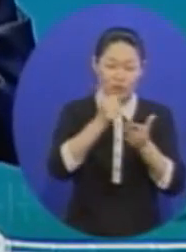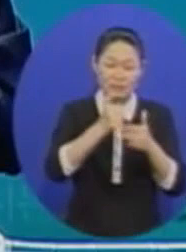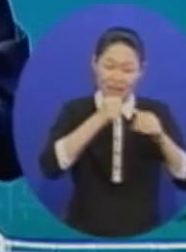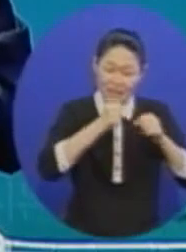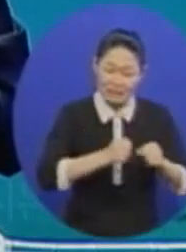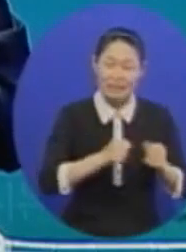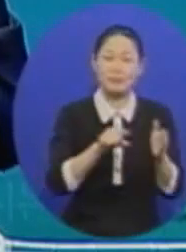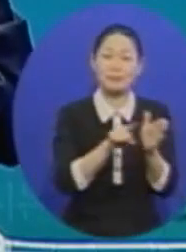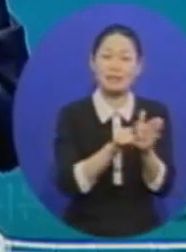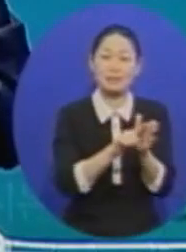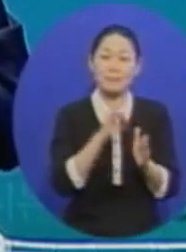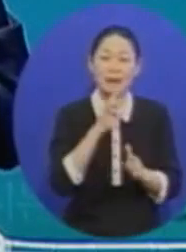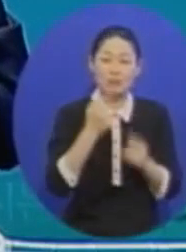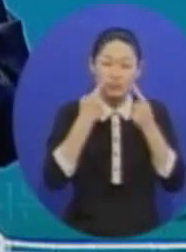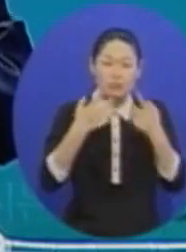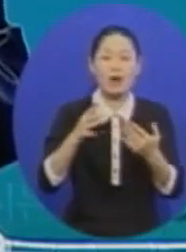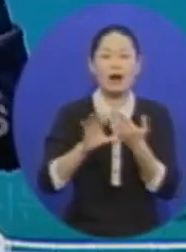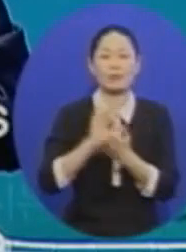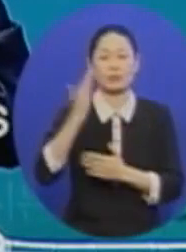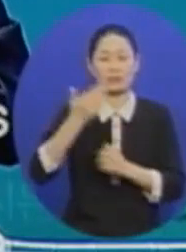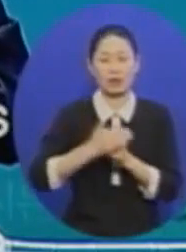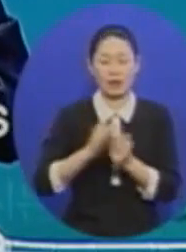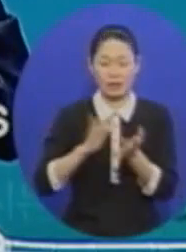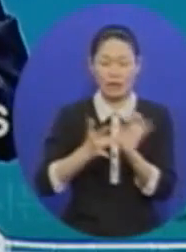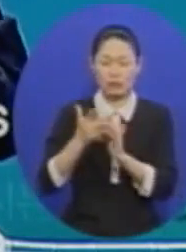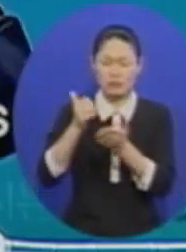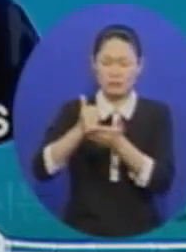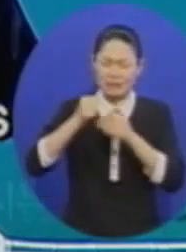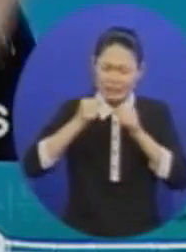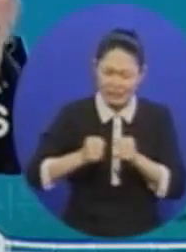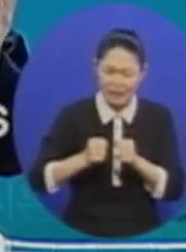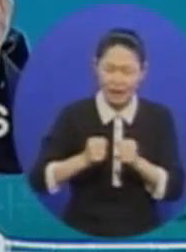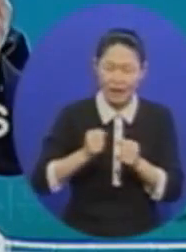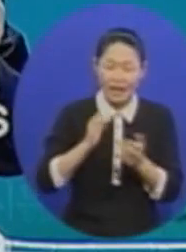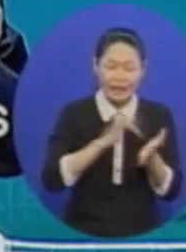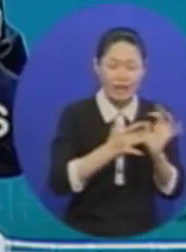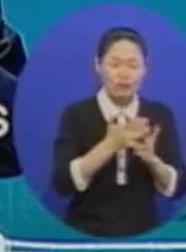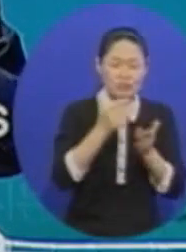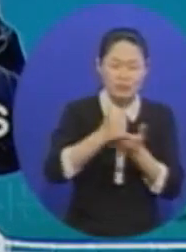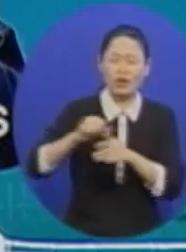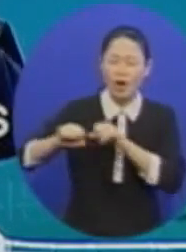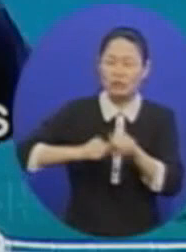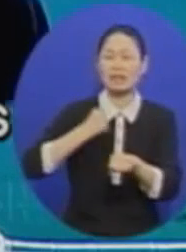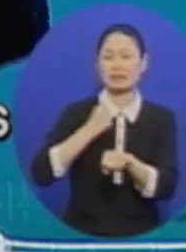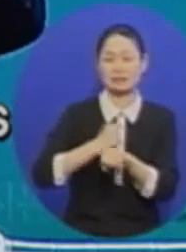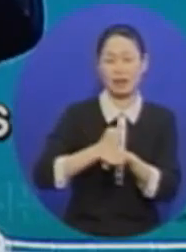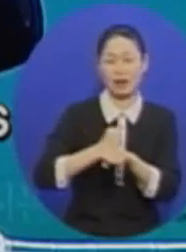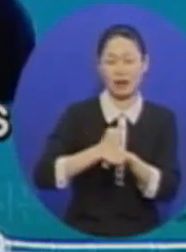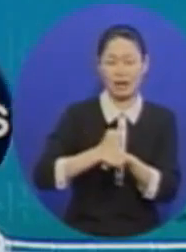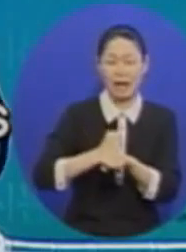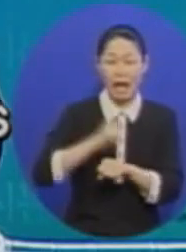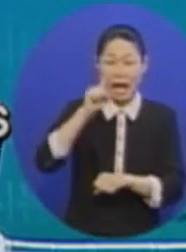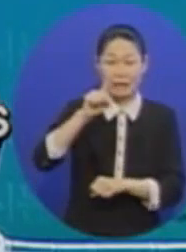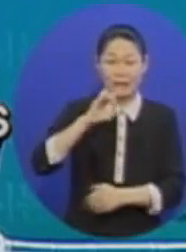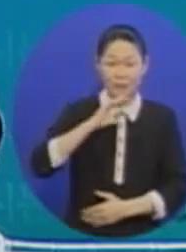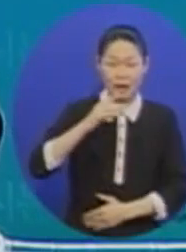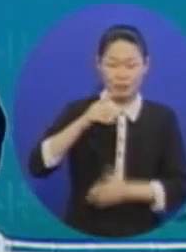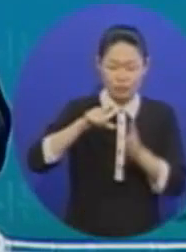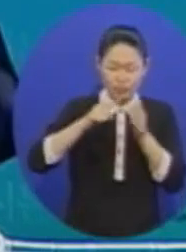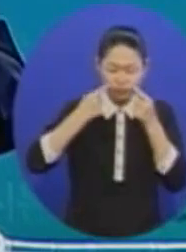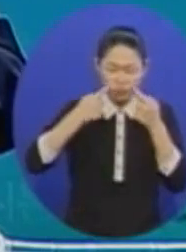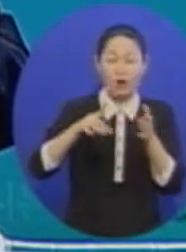계시다는 믿음만 분명 하면 되요 예수님의 계시다 역사는 예수님이 하시는 거다 이 하나만 분명히